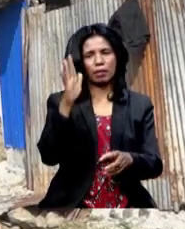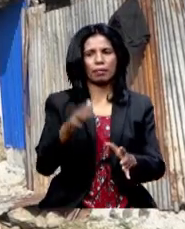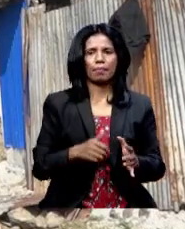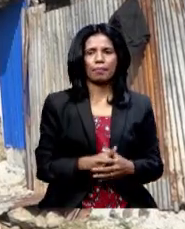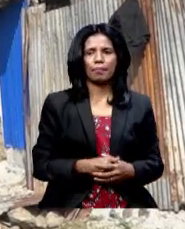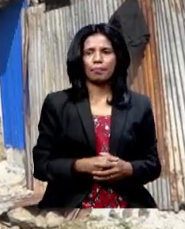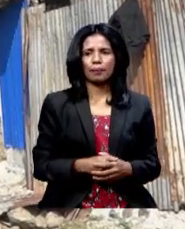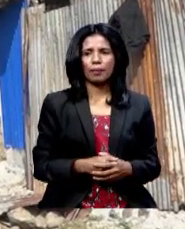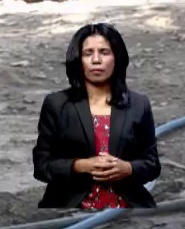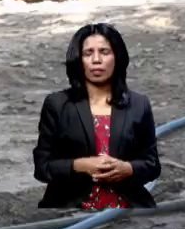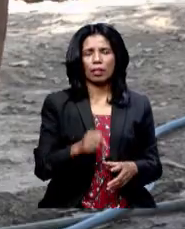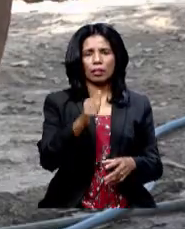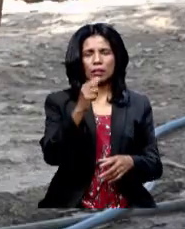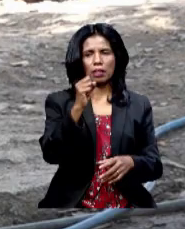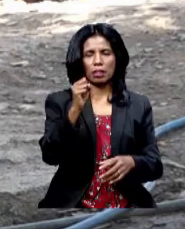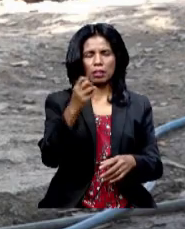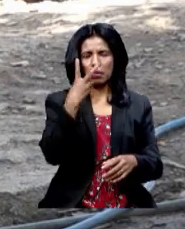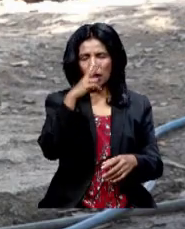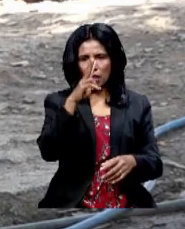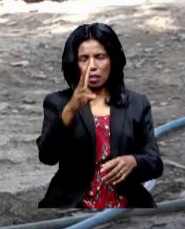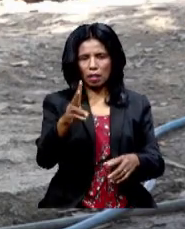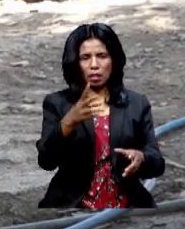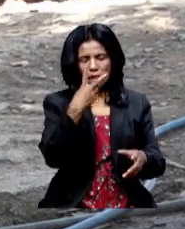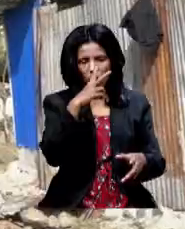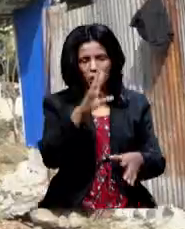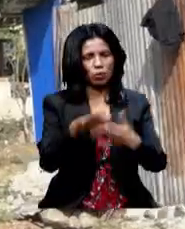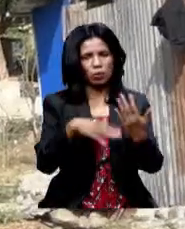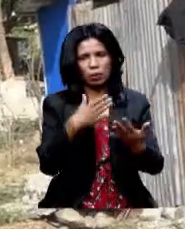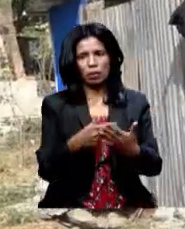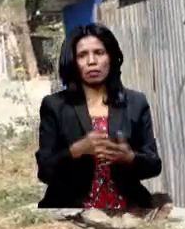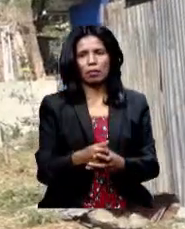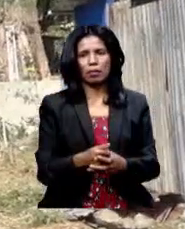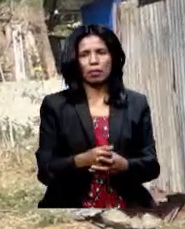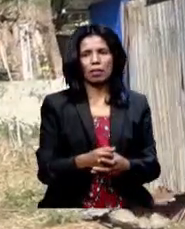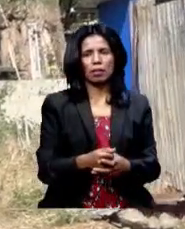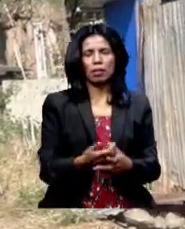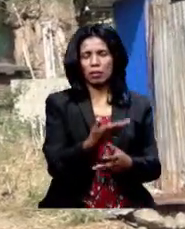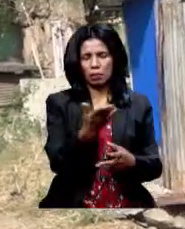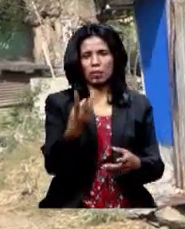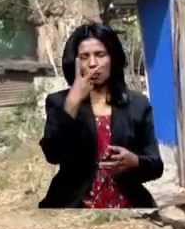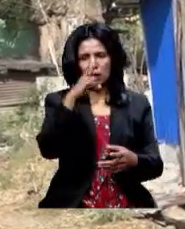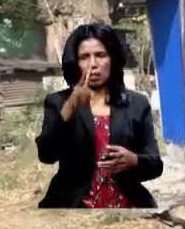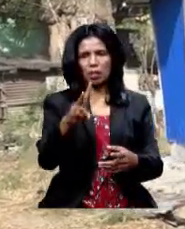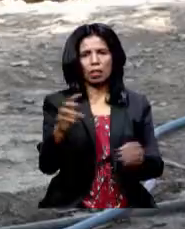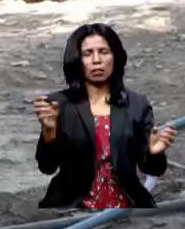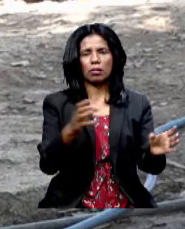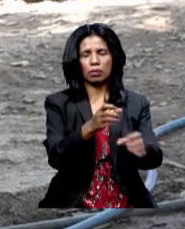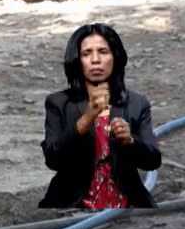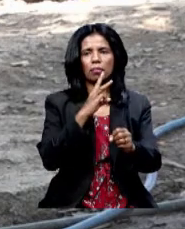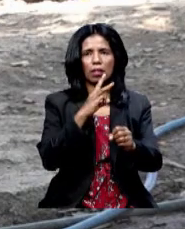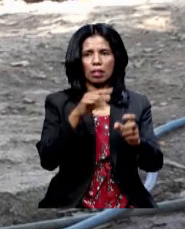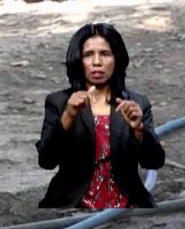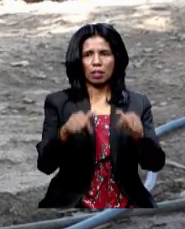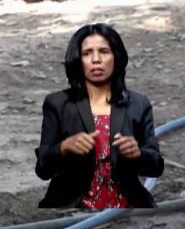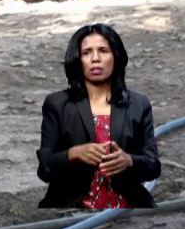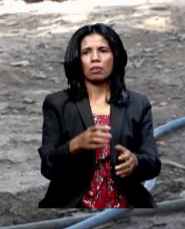Momentu sas mai tone. Mai to mai hare moto kuak hare la kondut ke. Hare ha otorian lai ite bose mai hare lohat mekar fal bei ni lai ha. Mai hare